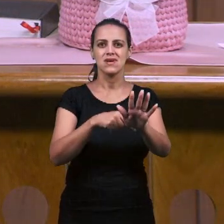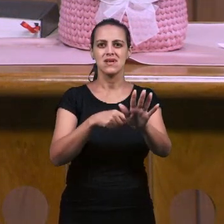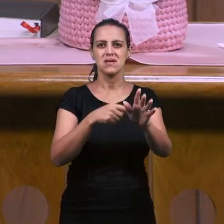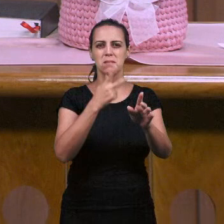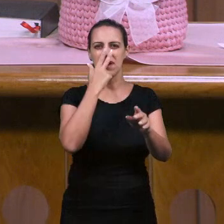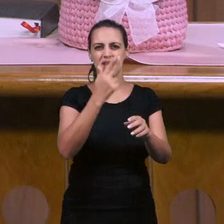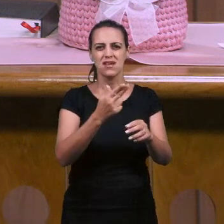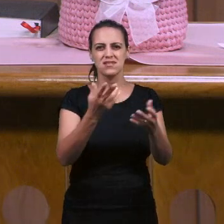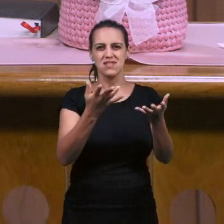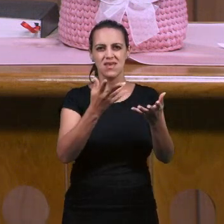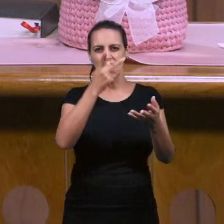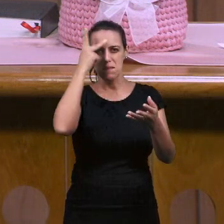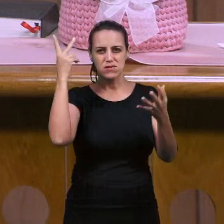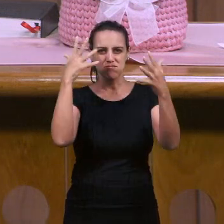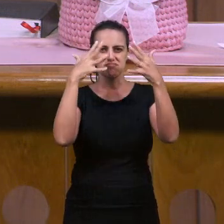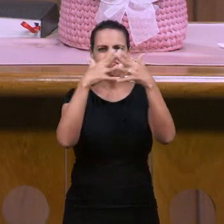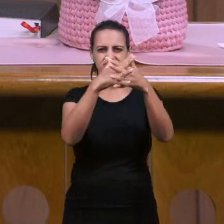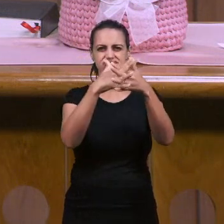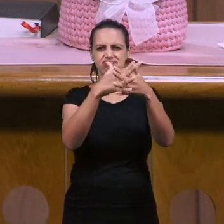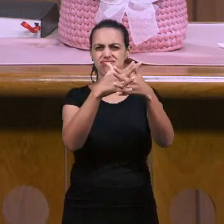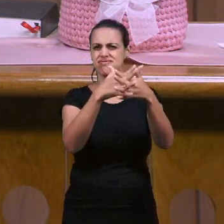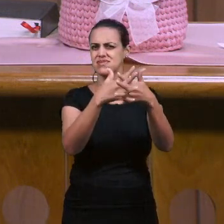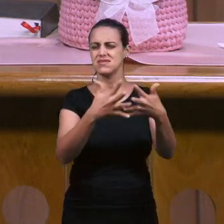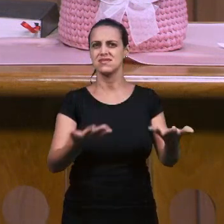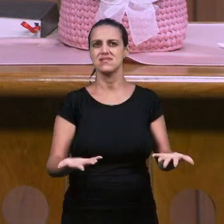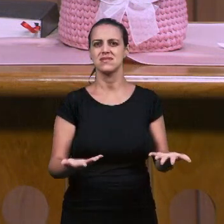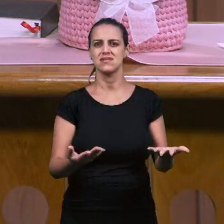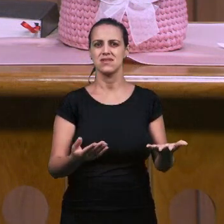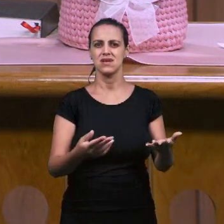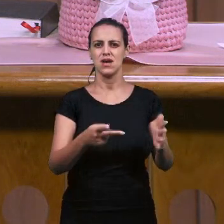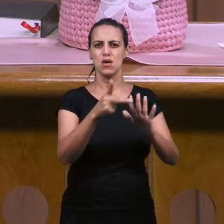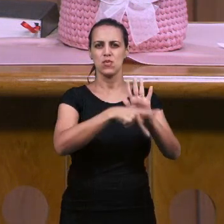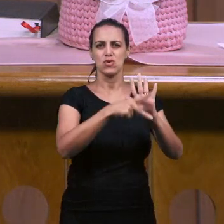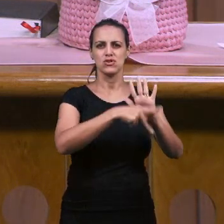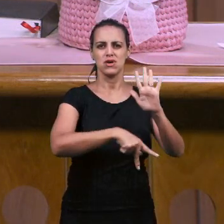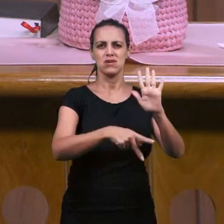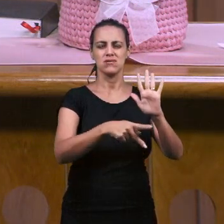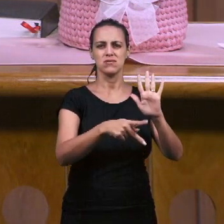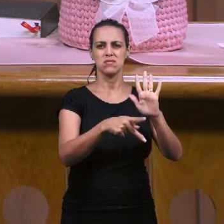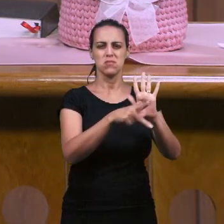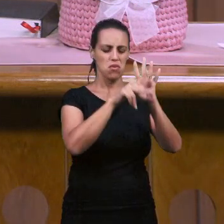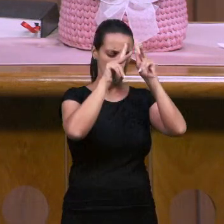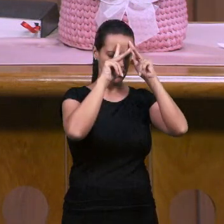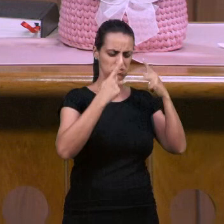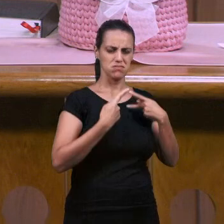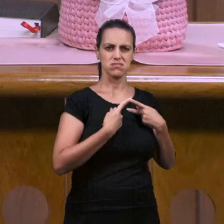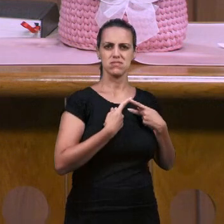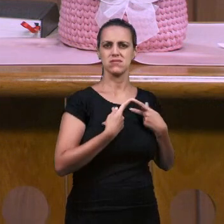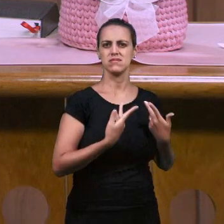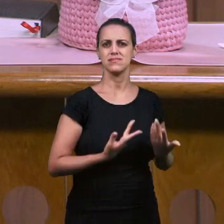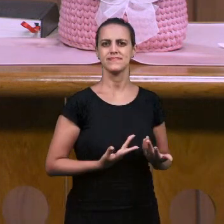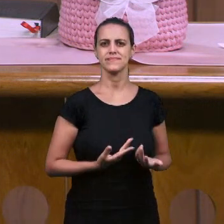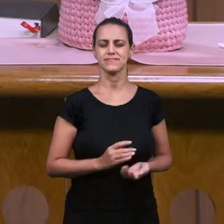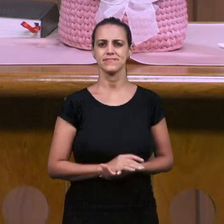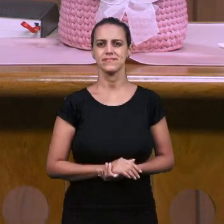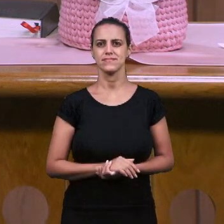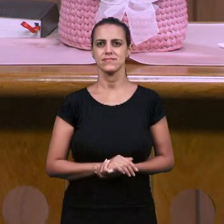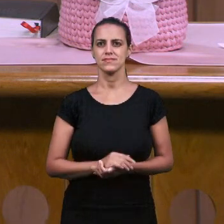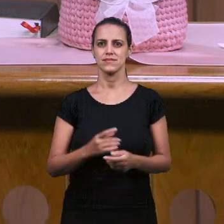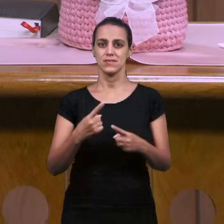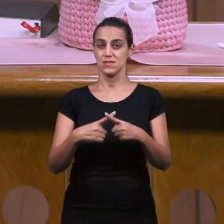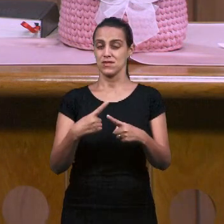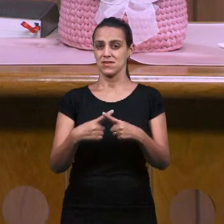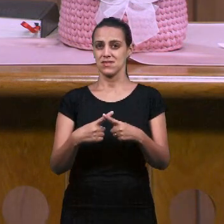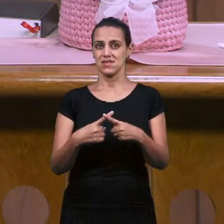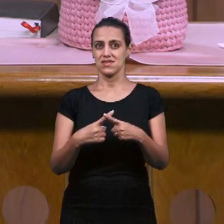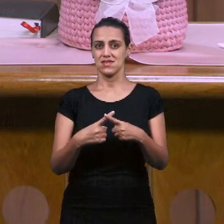à un manque de compréhension de la parole. C'est une tentative d'amener les gens vers son projet à